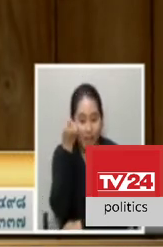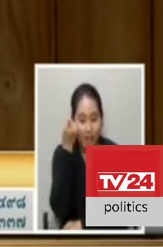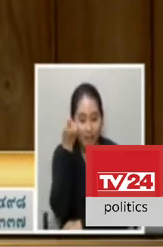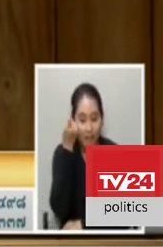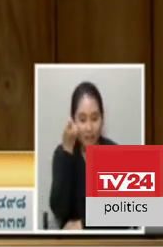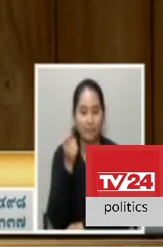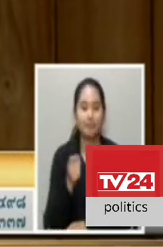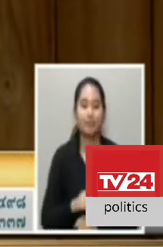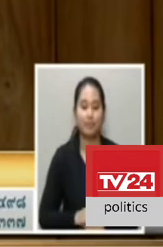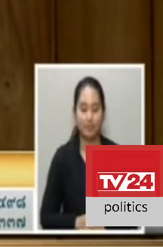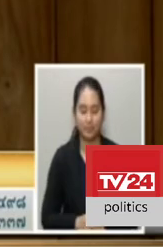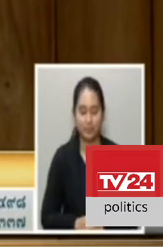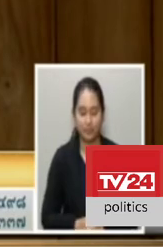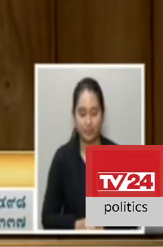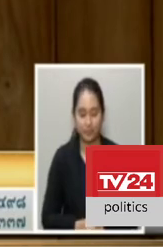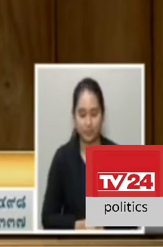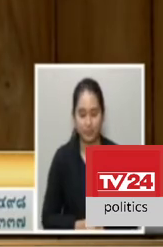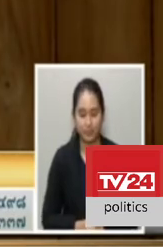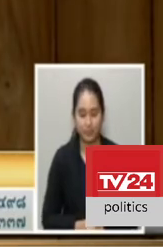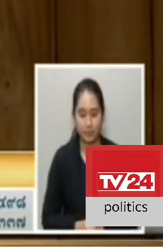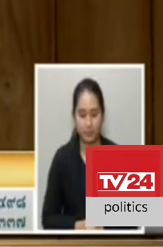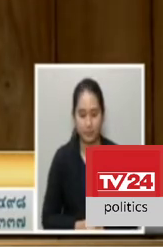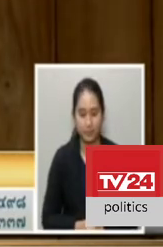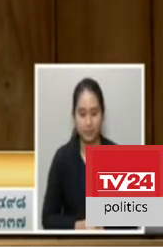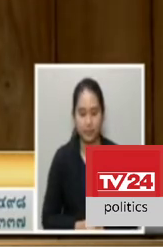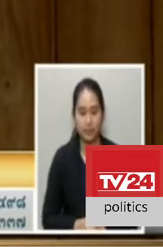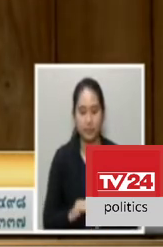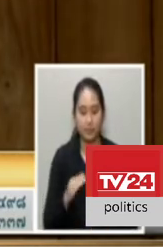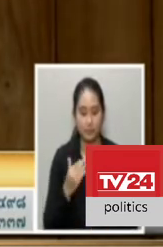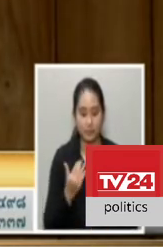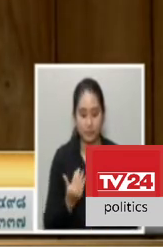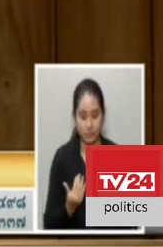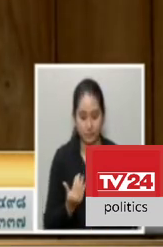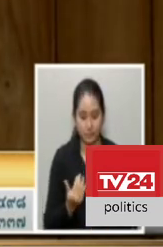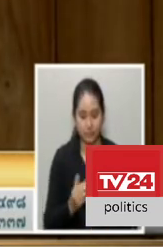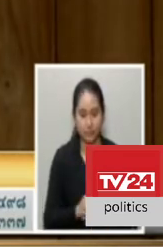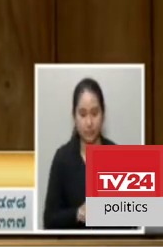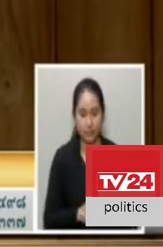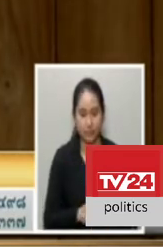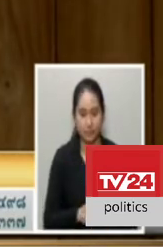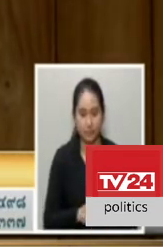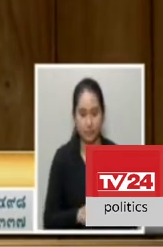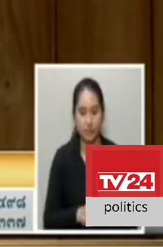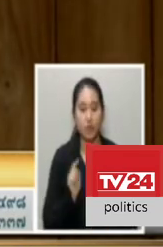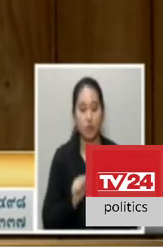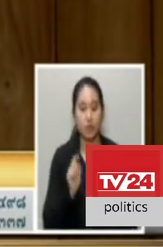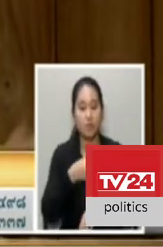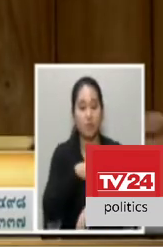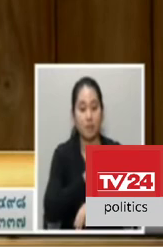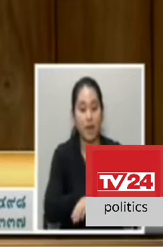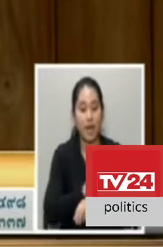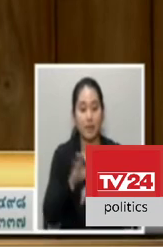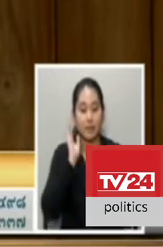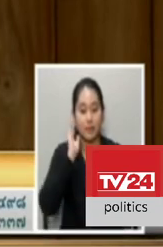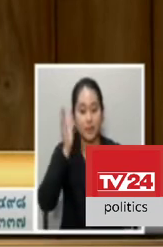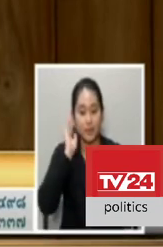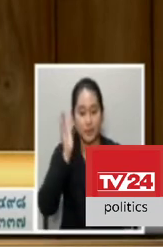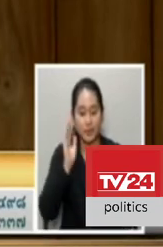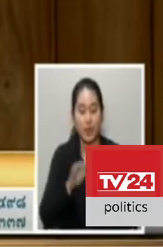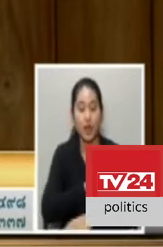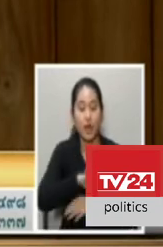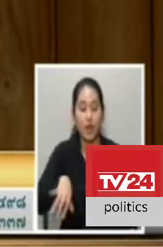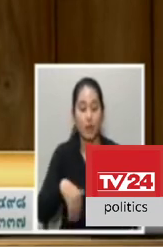เดียนะฮะอันนี้ก็คือคำพูดของท่านประธานนะฮะและทุกคนน